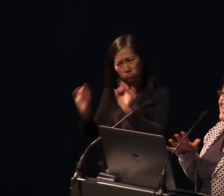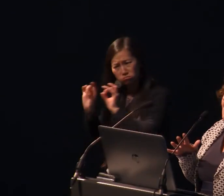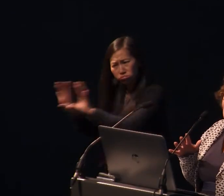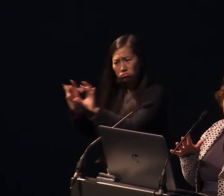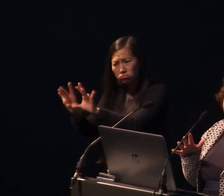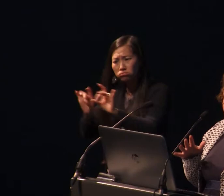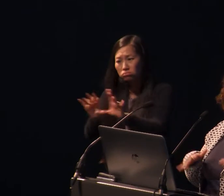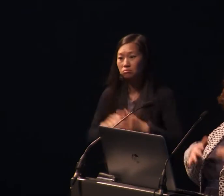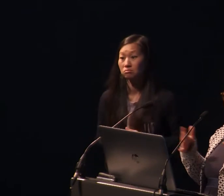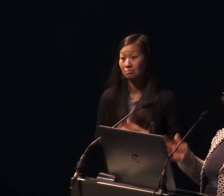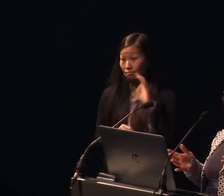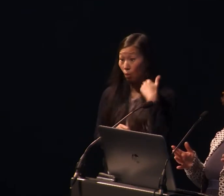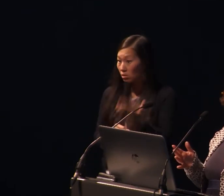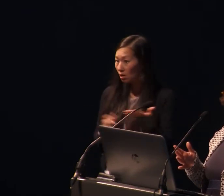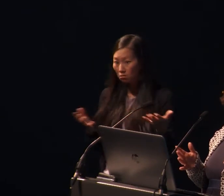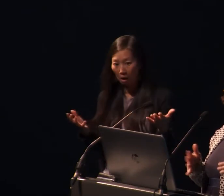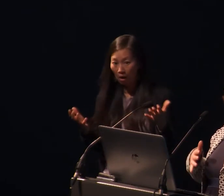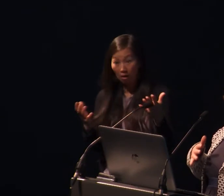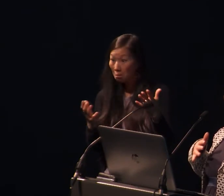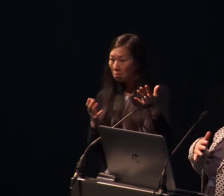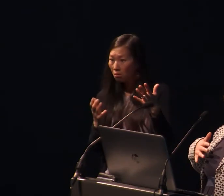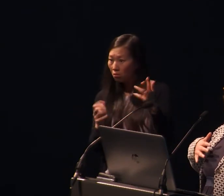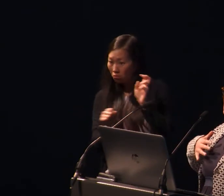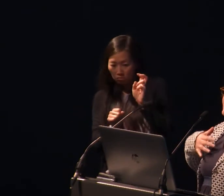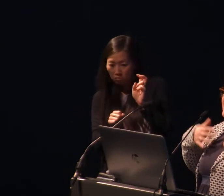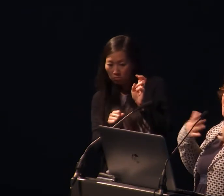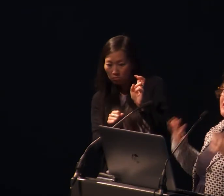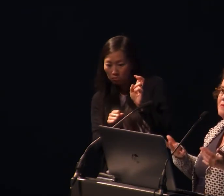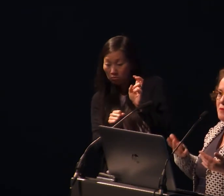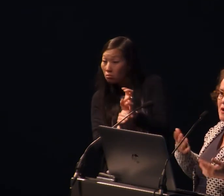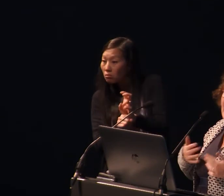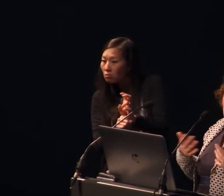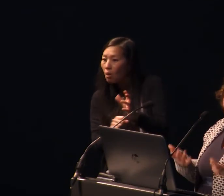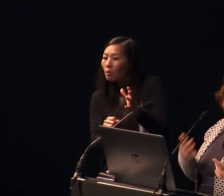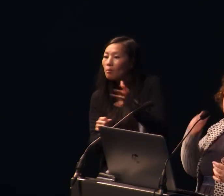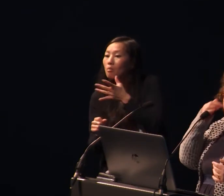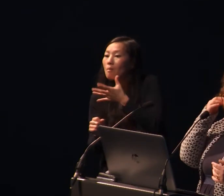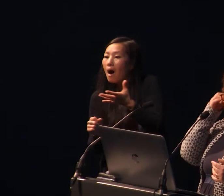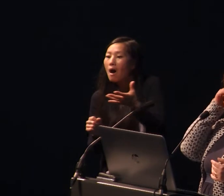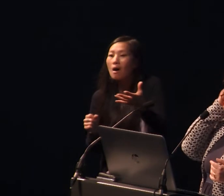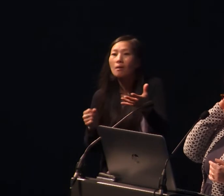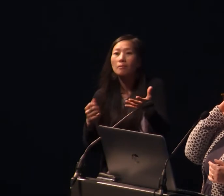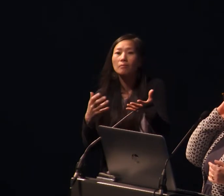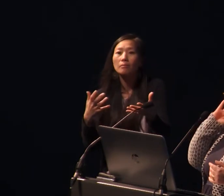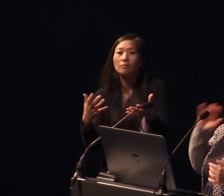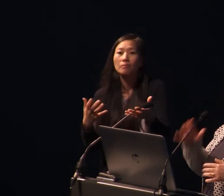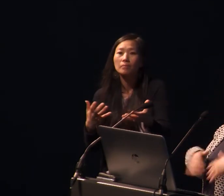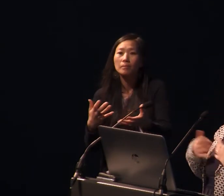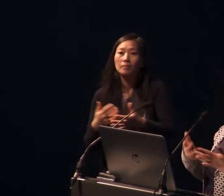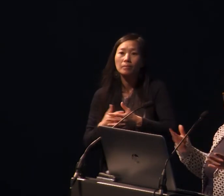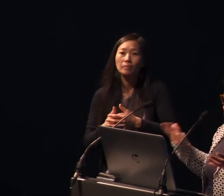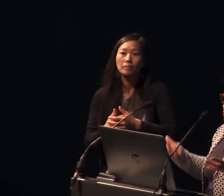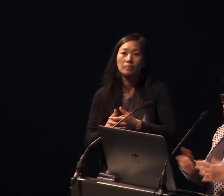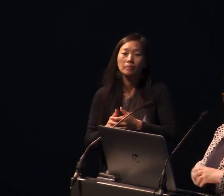position neutre maintenue on ne dépasse pas la question donc de